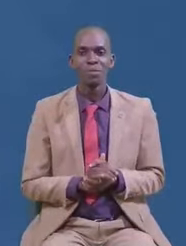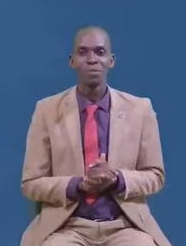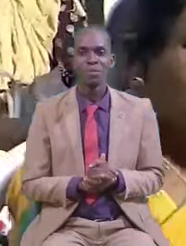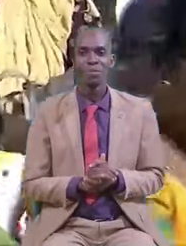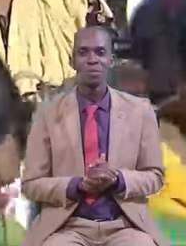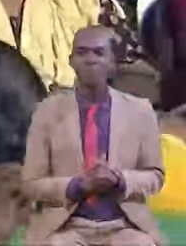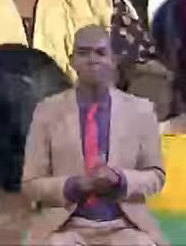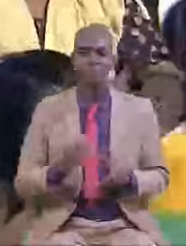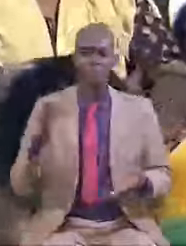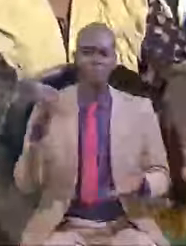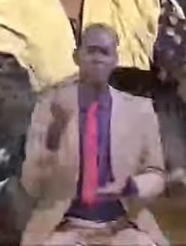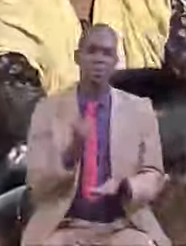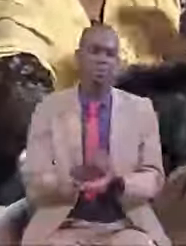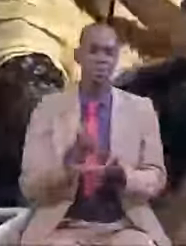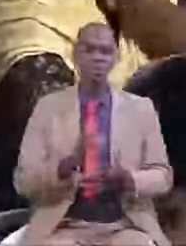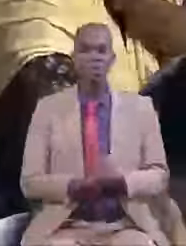Amen.